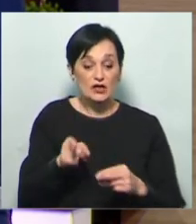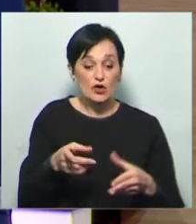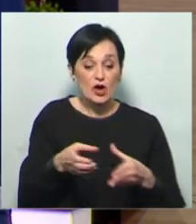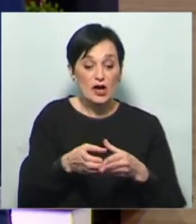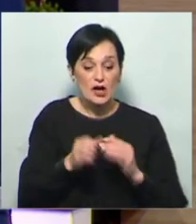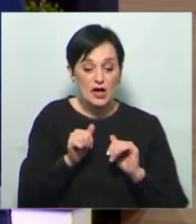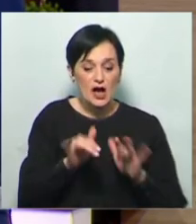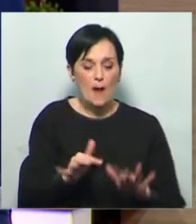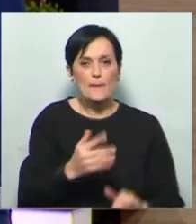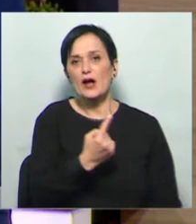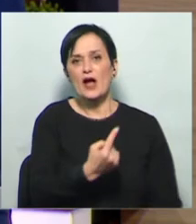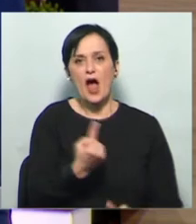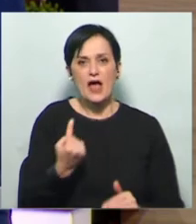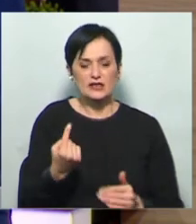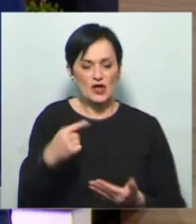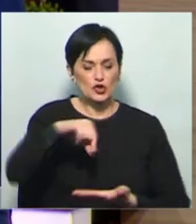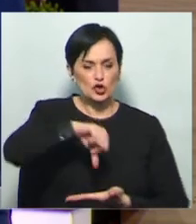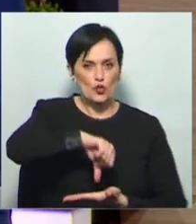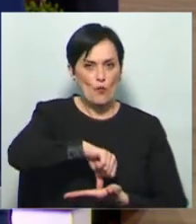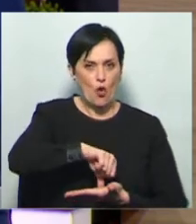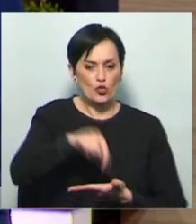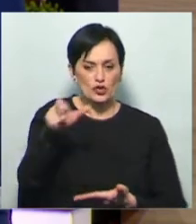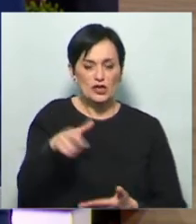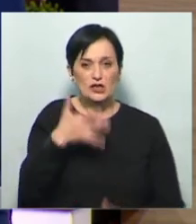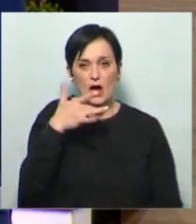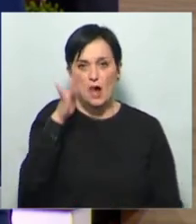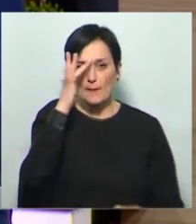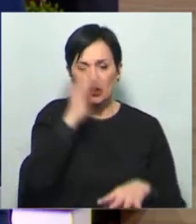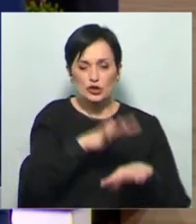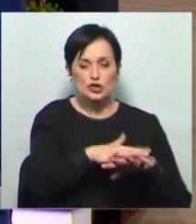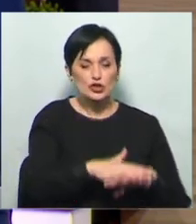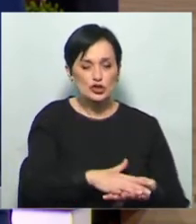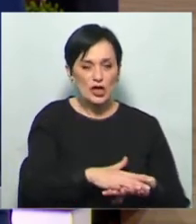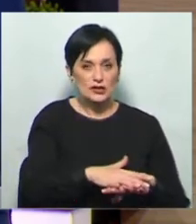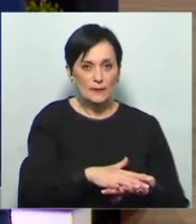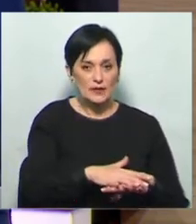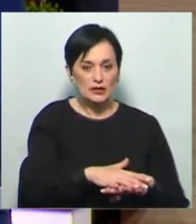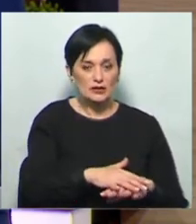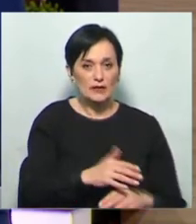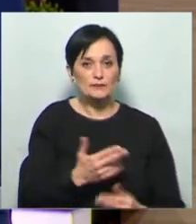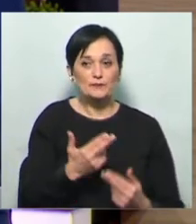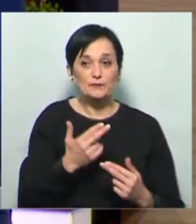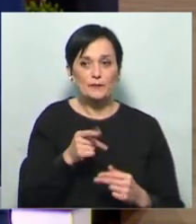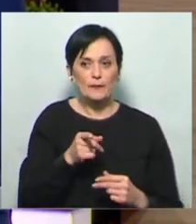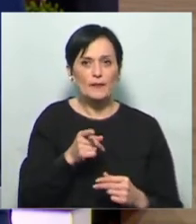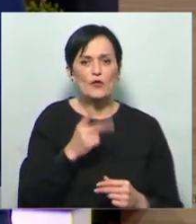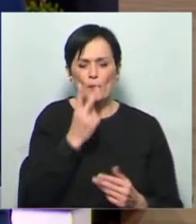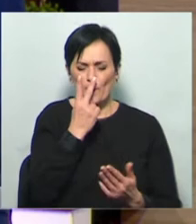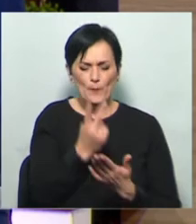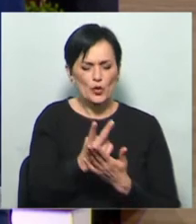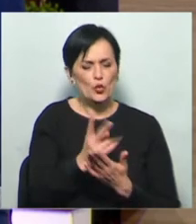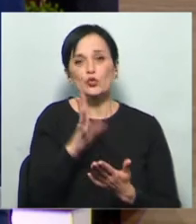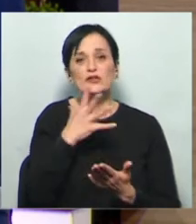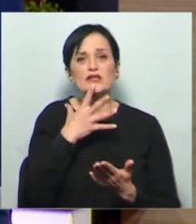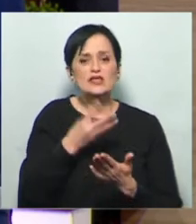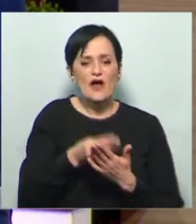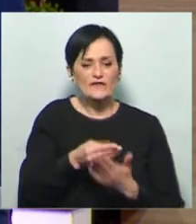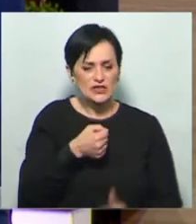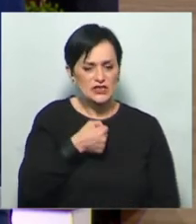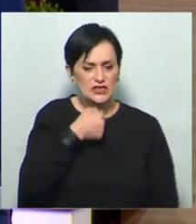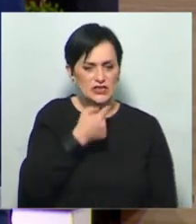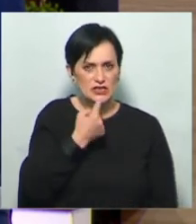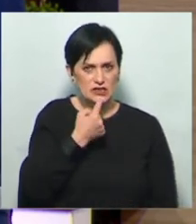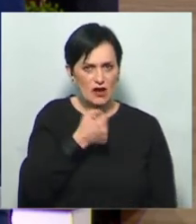ერთ-ერთი მონაწილე ამერიკის შეერთებული შტატებიდან. და საკმაოდ მიუხედავად თავისი ასაკისა,